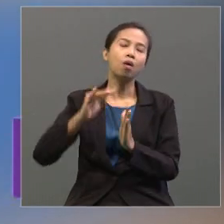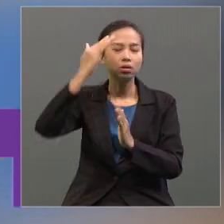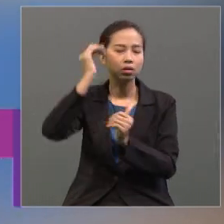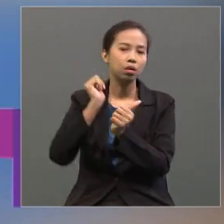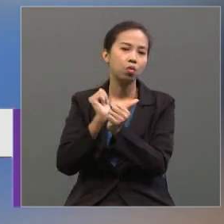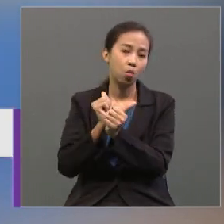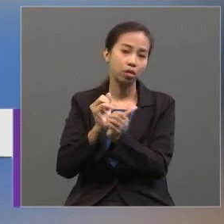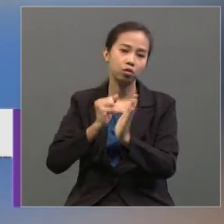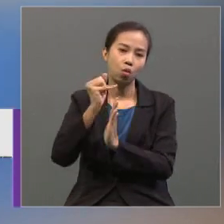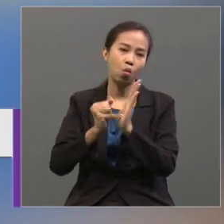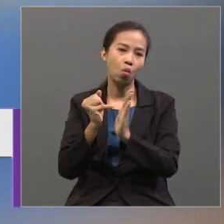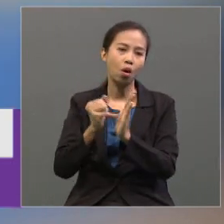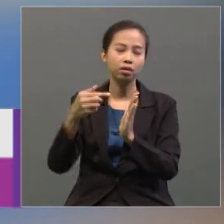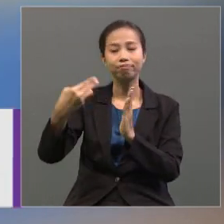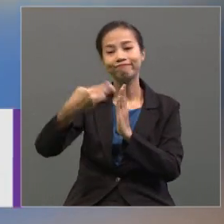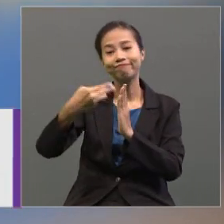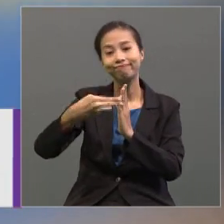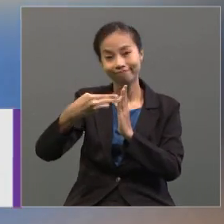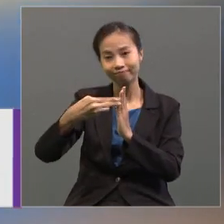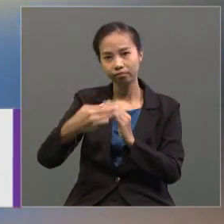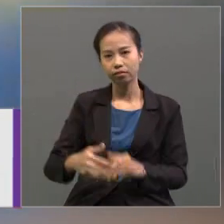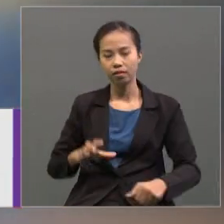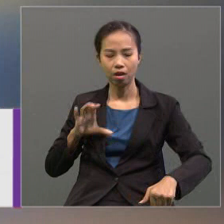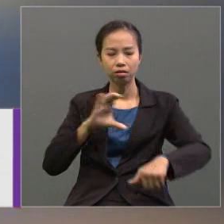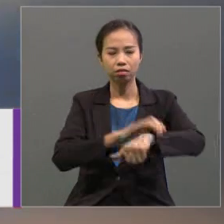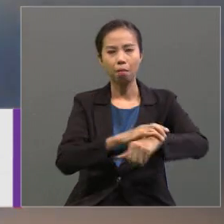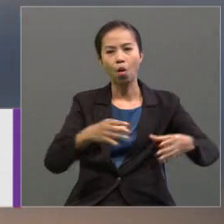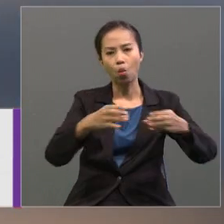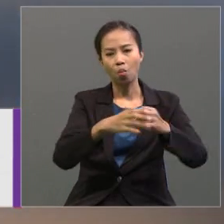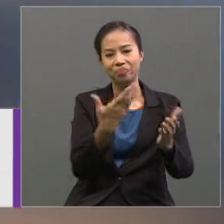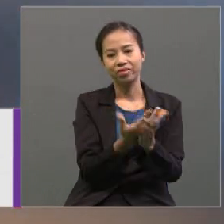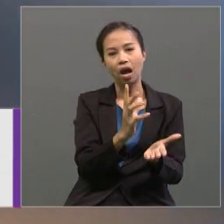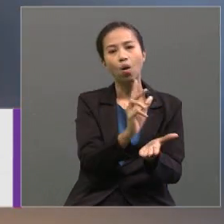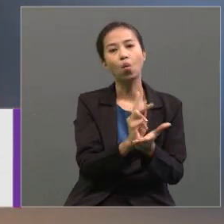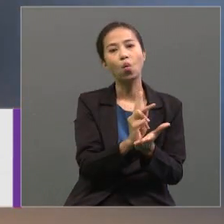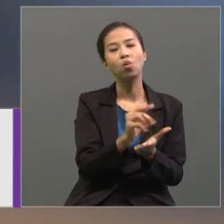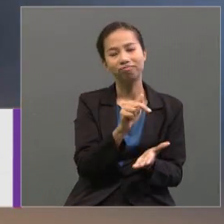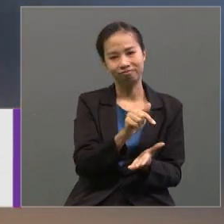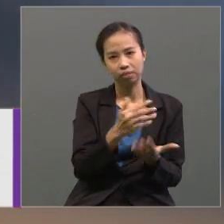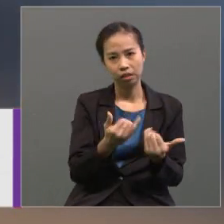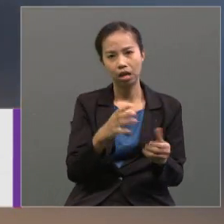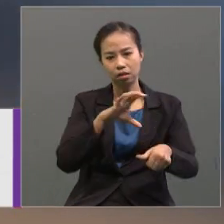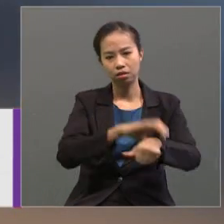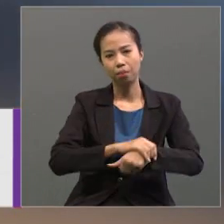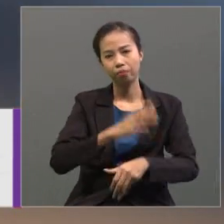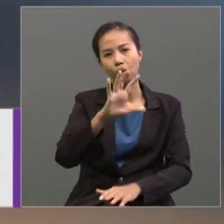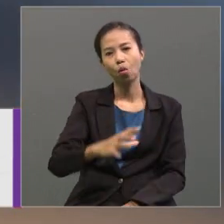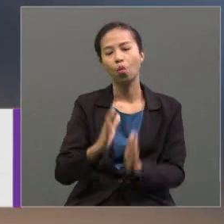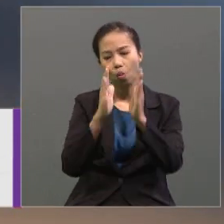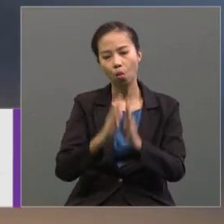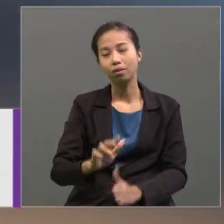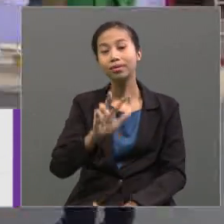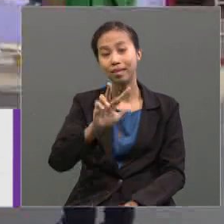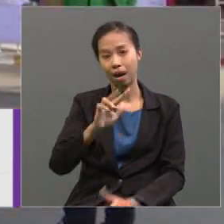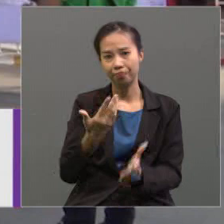เร่วมกับชุดสืบสวนสพเมืองหนองคายค่ะรวบเครือข่ายหนี้นอกระบบจำนวน 2รายได้พู้ดต้องหา 3คนนะฮะมี